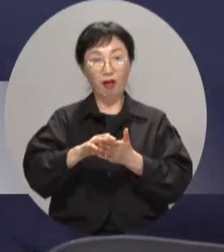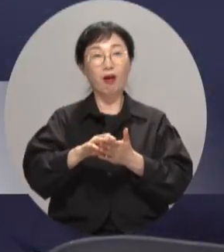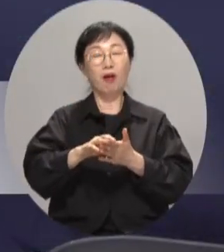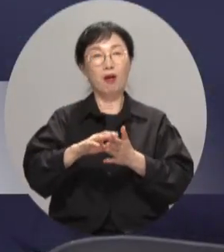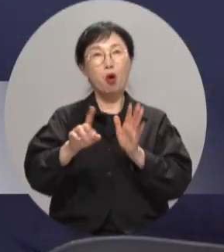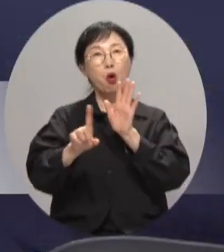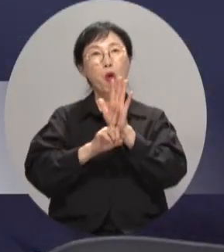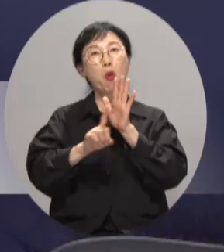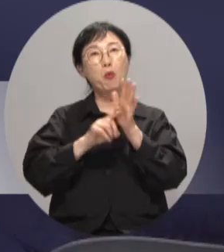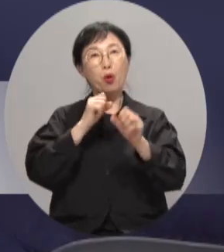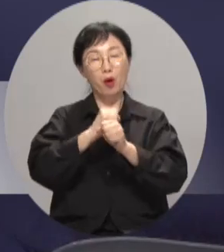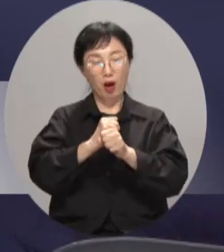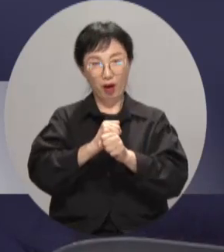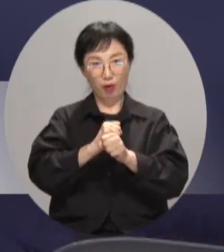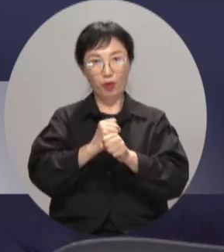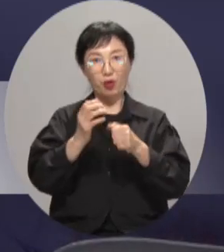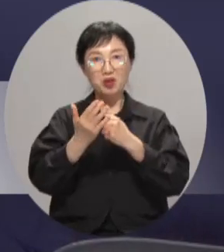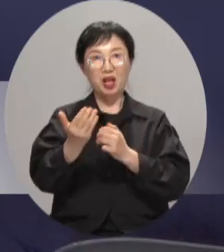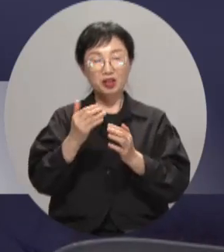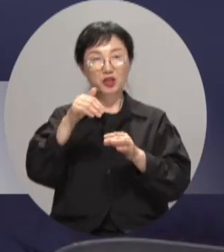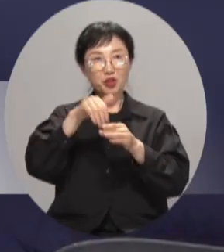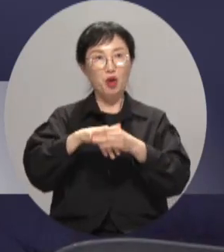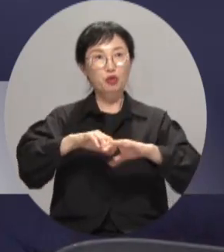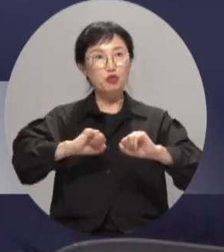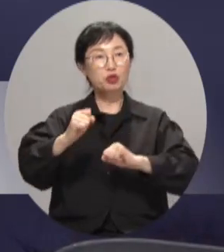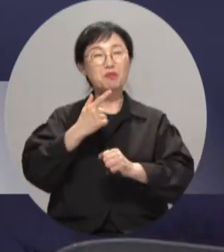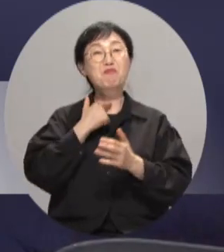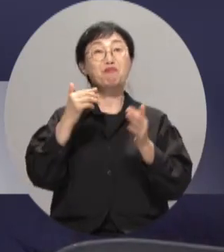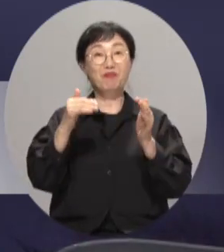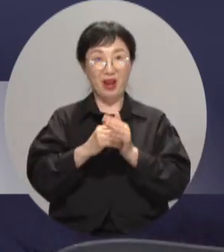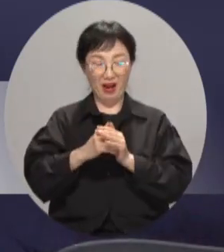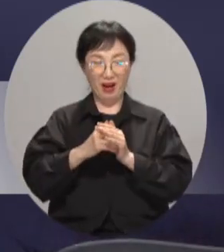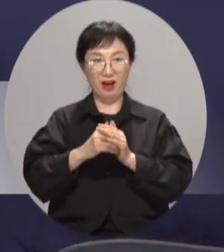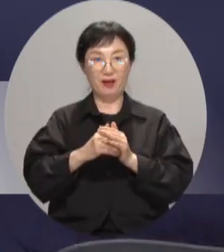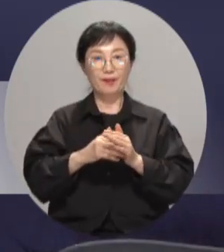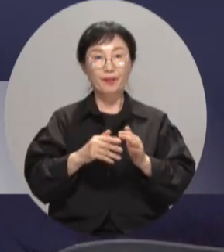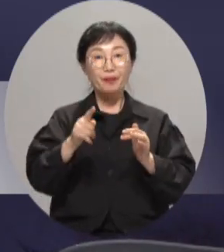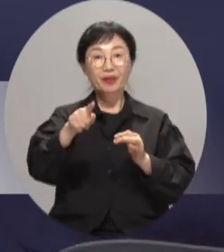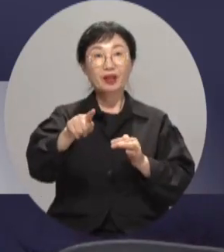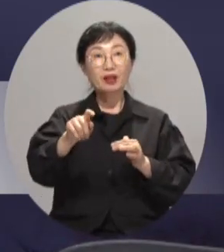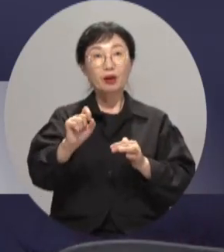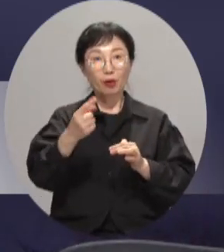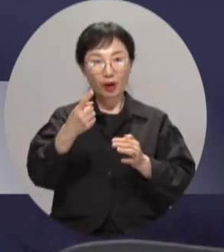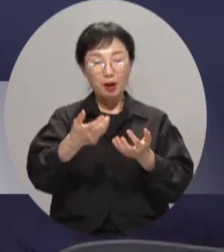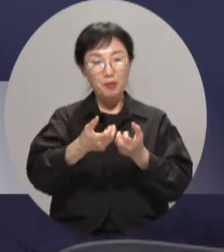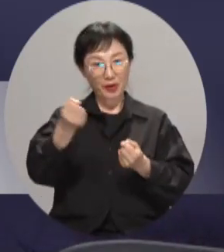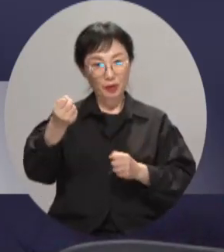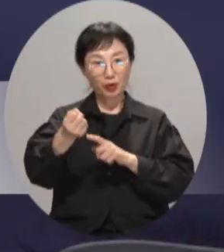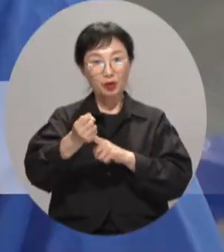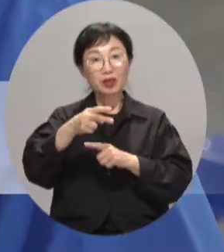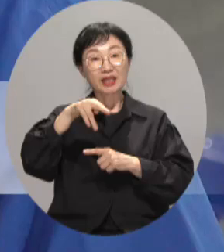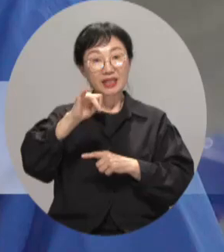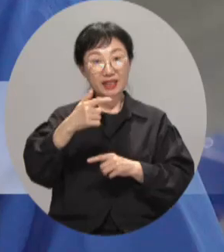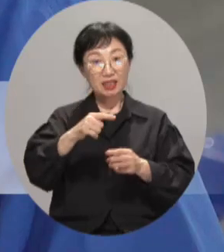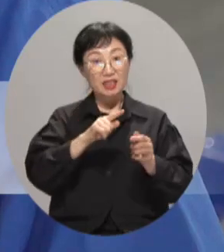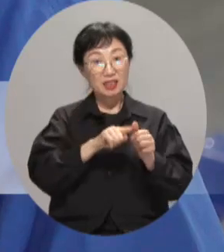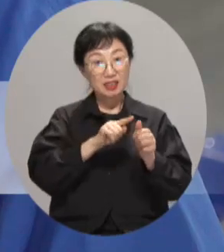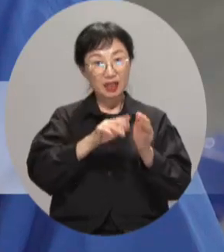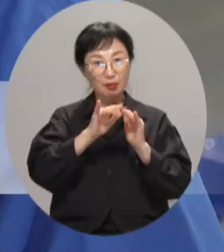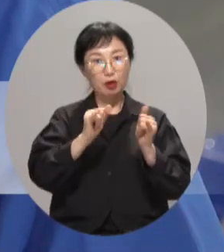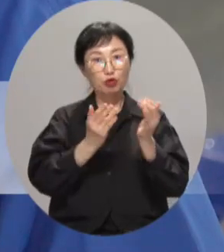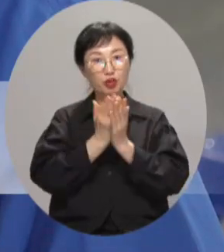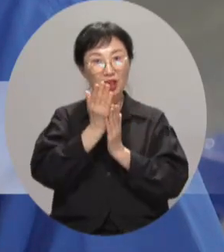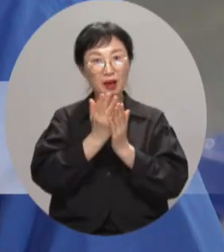홍보하는 등 사전 선거 운동을 버린 혐의를 받고 있습니다 이와 별도로 신의원은 군산 태양광